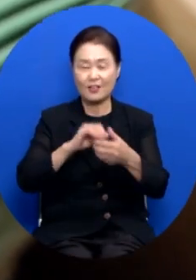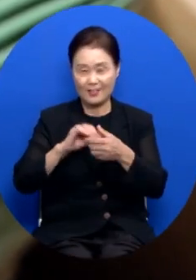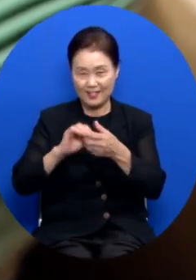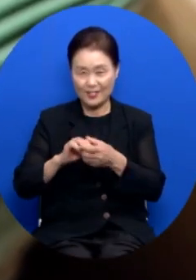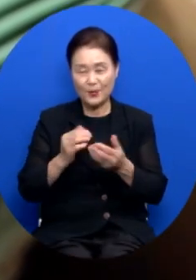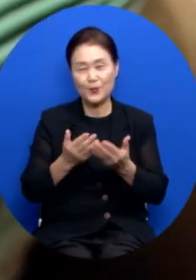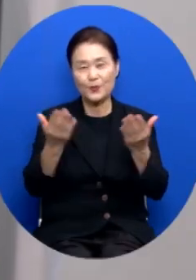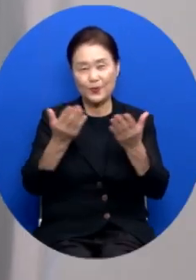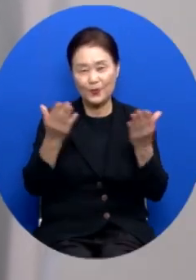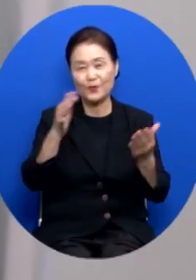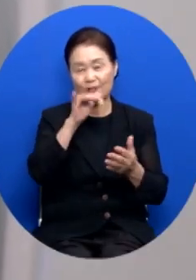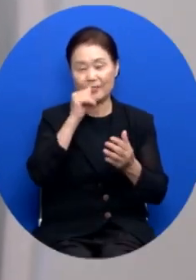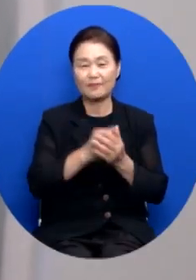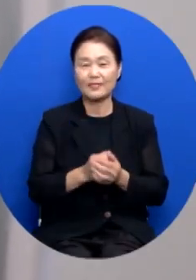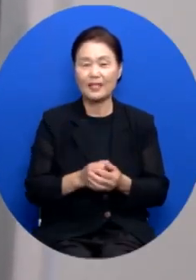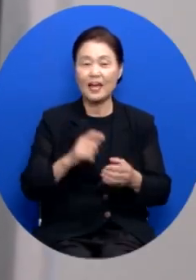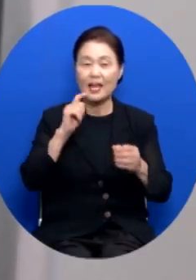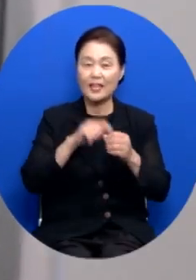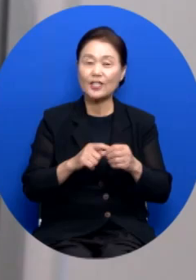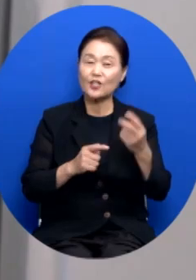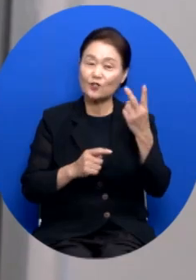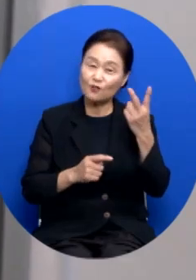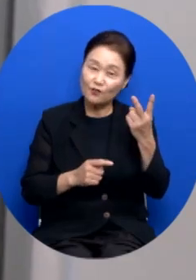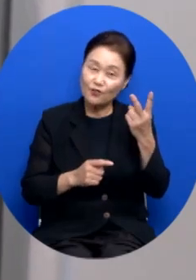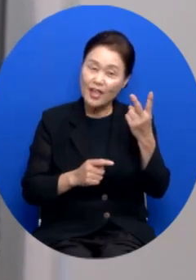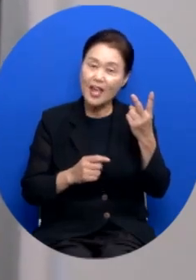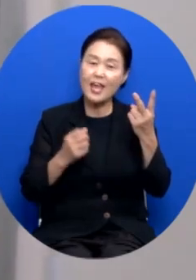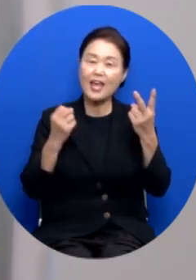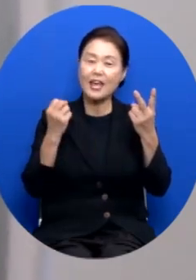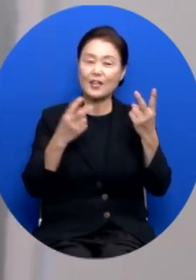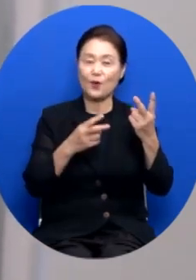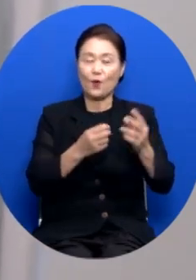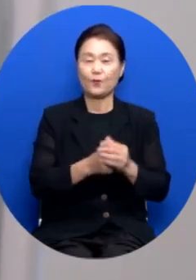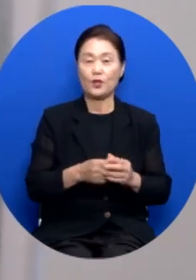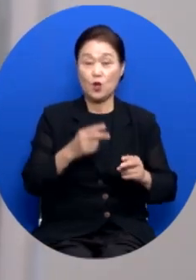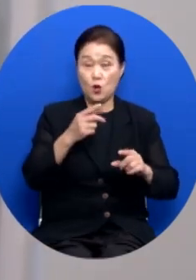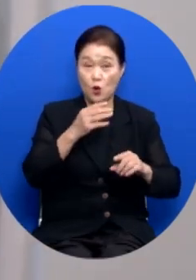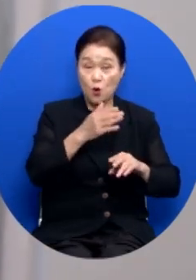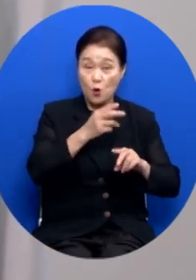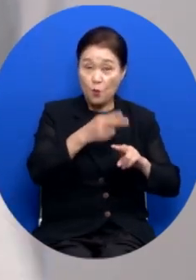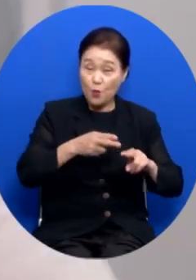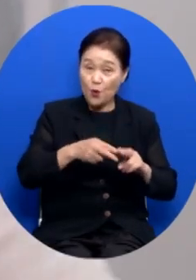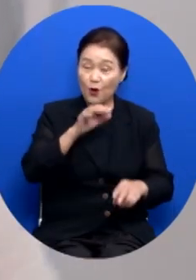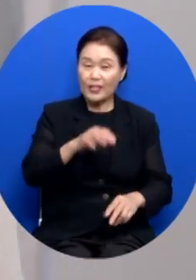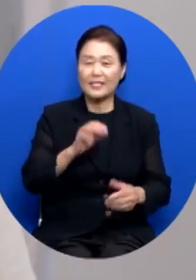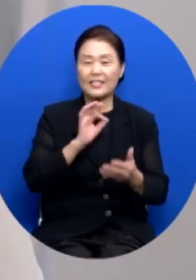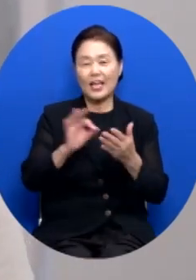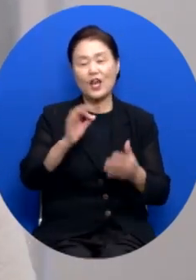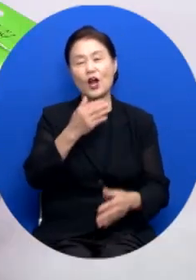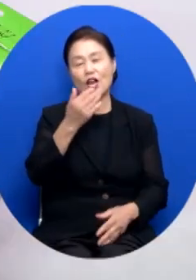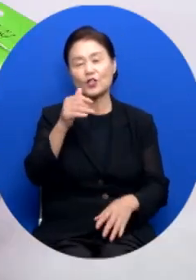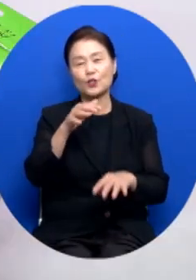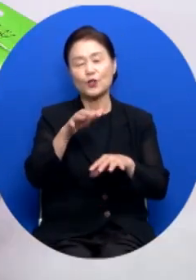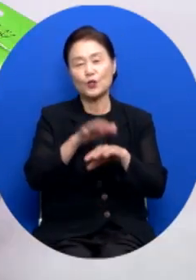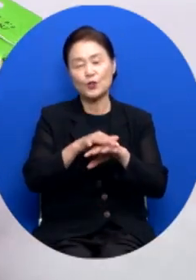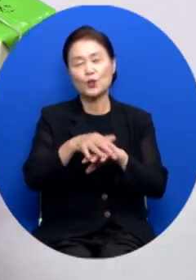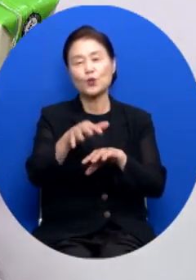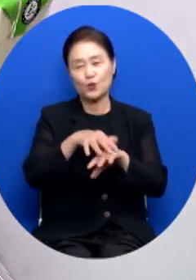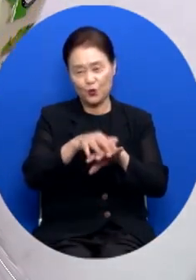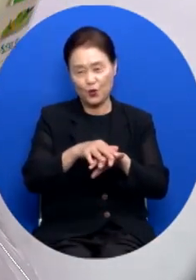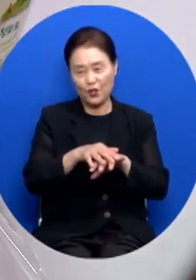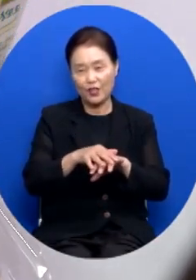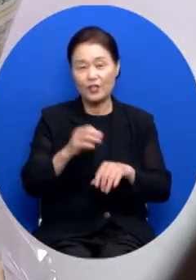있습니다. 떡 두 개, 그다음에 이렇게 부엌에서 사용할 수 있는 손수건하고요. 또 이제